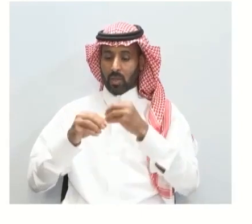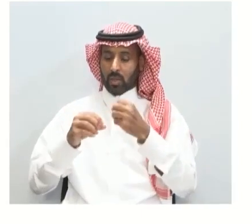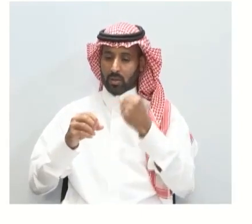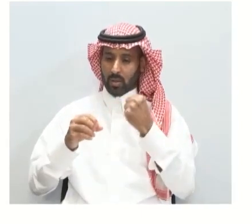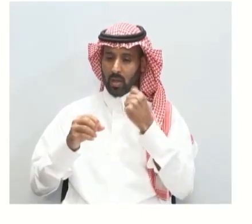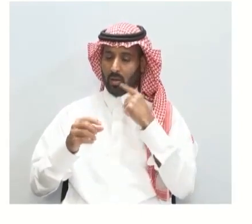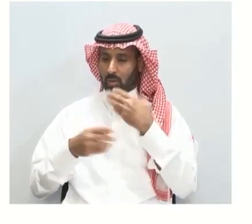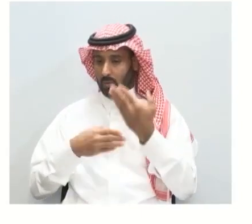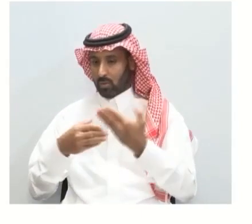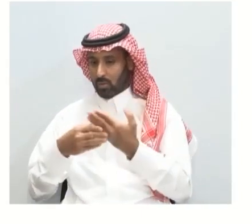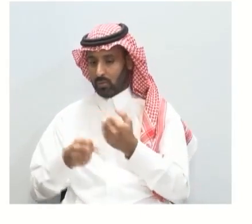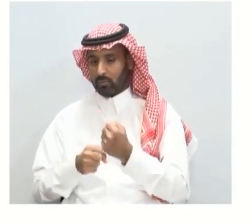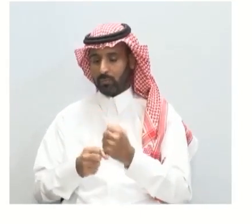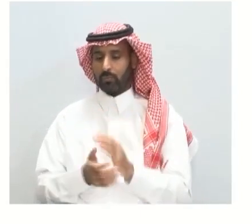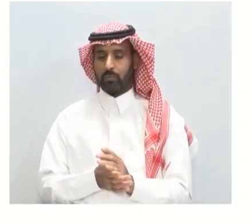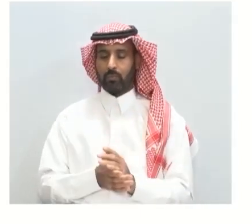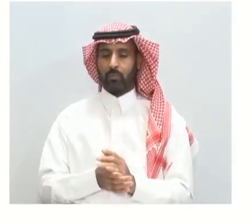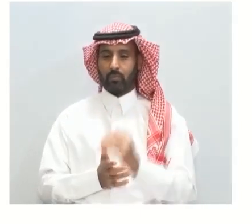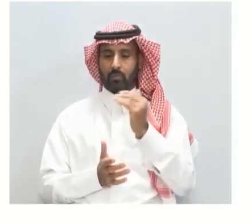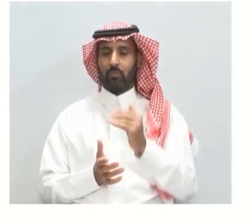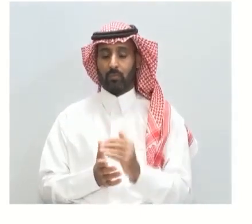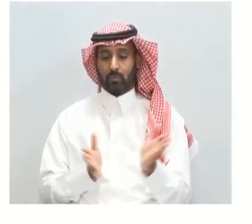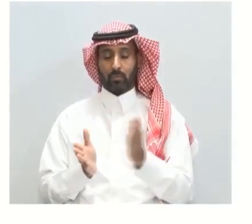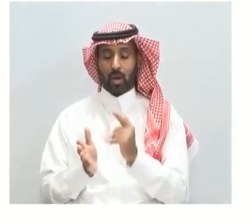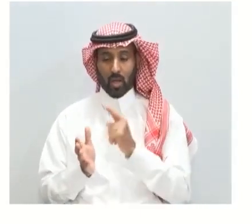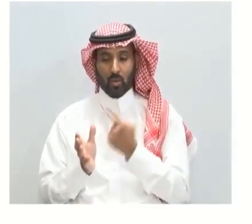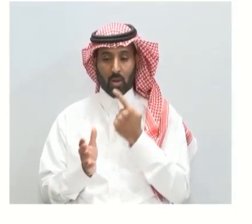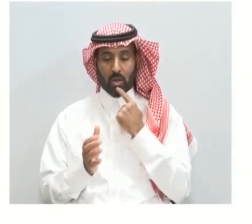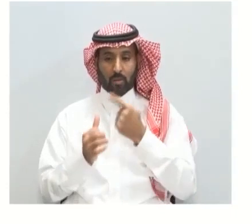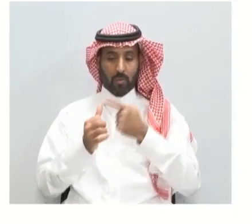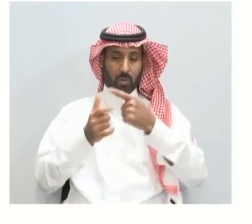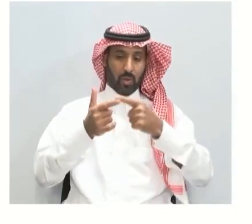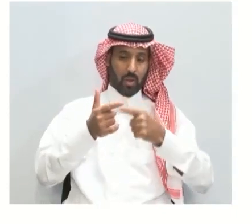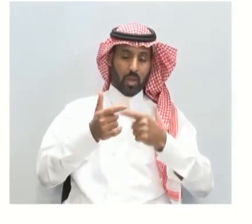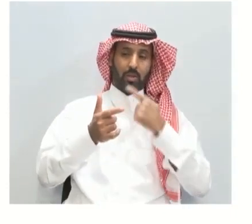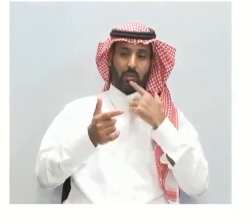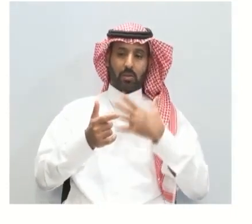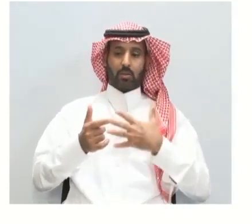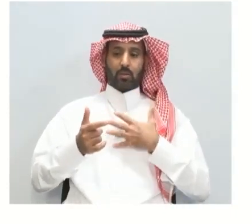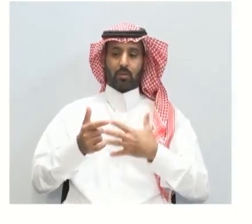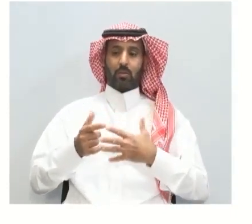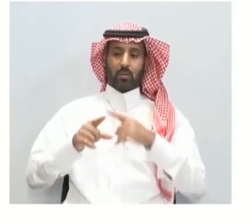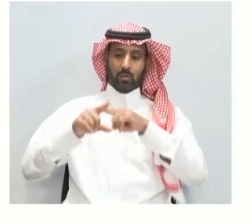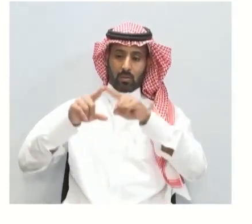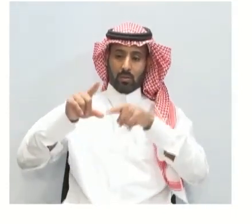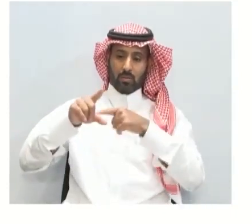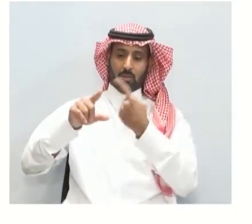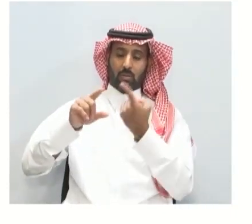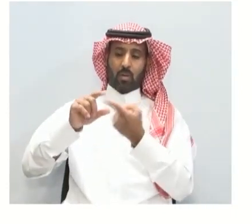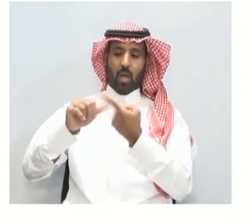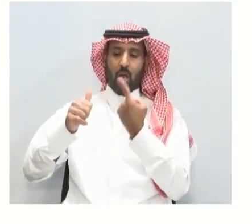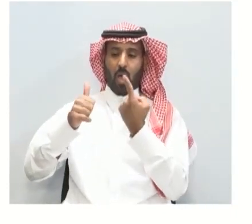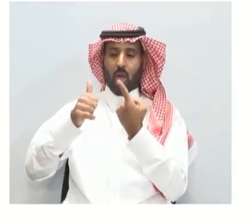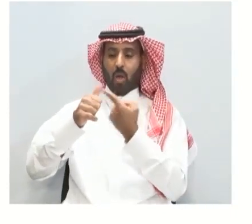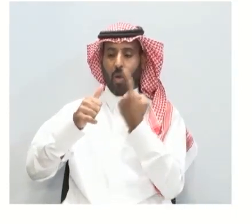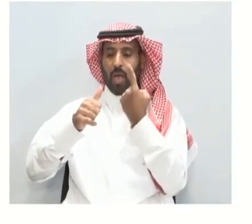لتؤدي وظائفها ذكرنا سويا بان هنالك مراحل للتنفس الخلوي اولى المراحل